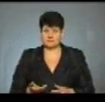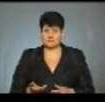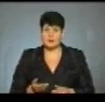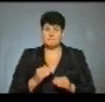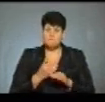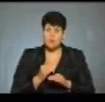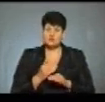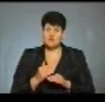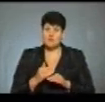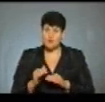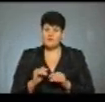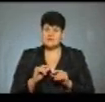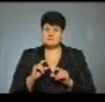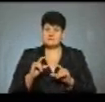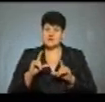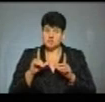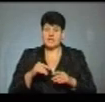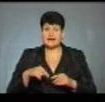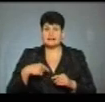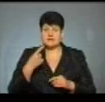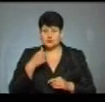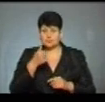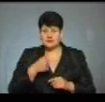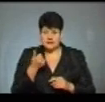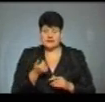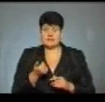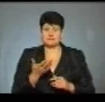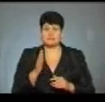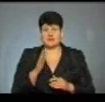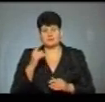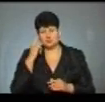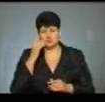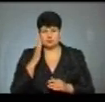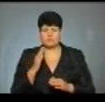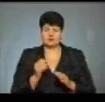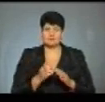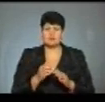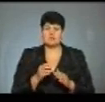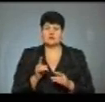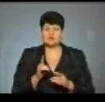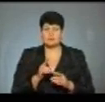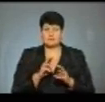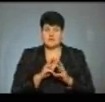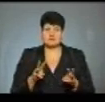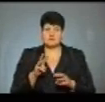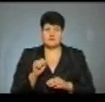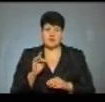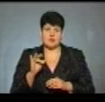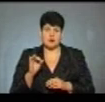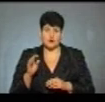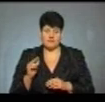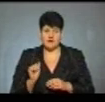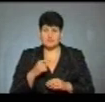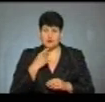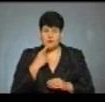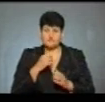Поступове збільшення і на слідуючий рік при префіциті, ми думаємо, що ми вийдемо на префіцит бюджету, тому що міністр Макарова, вона говорить, що